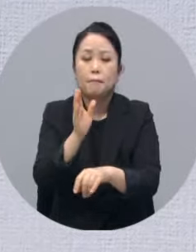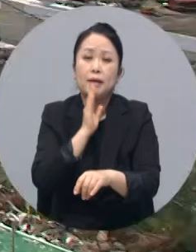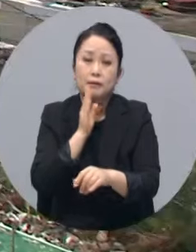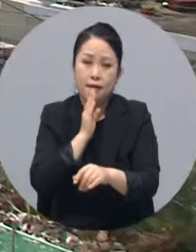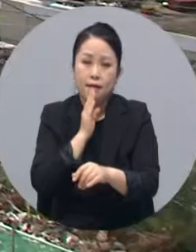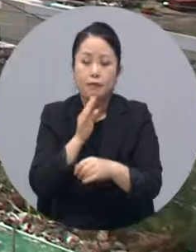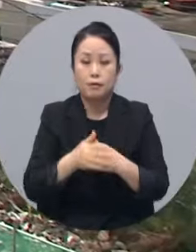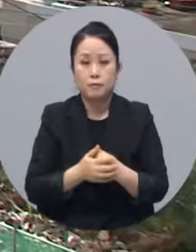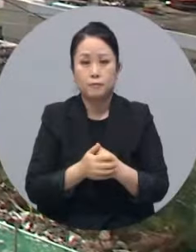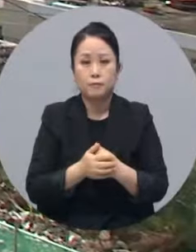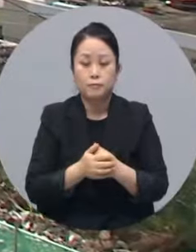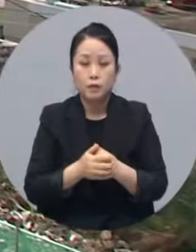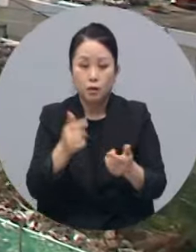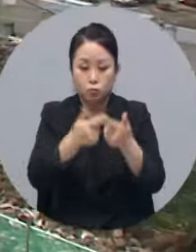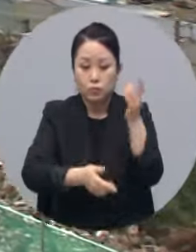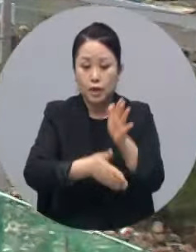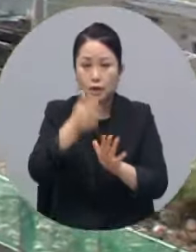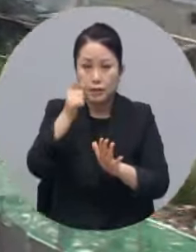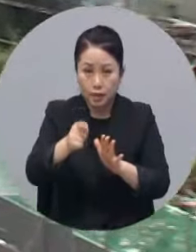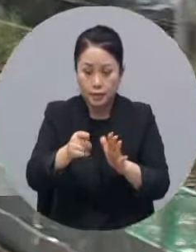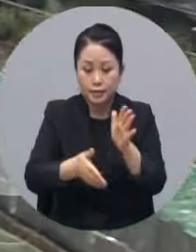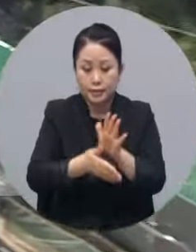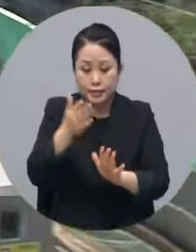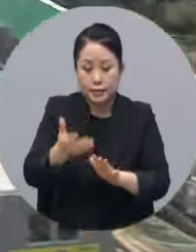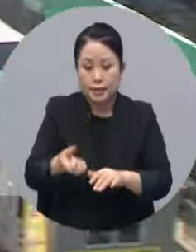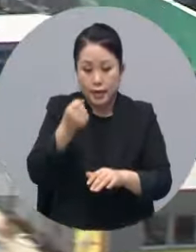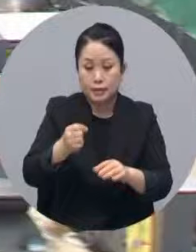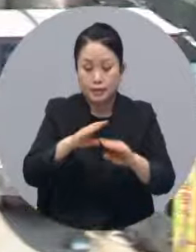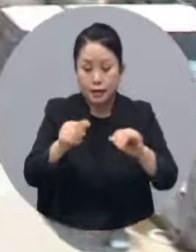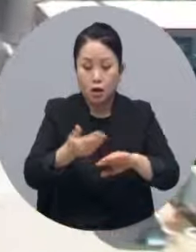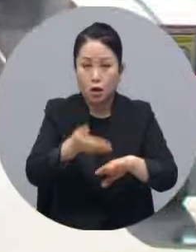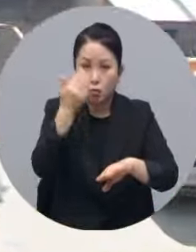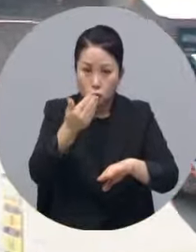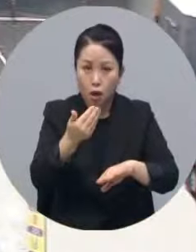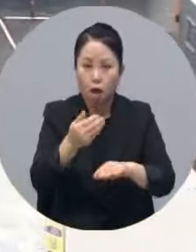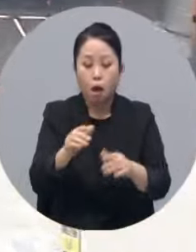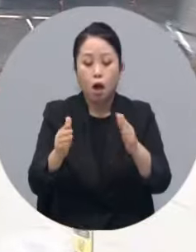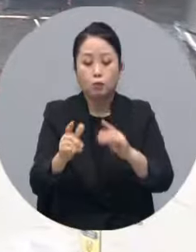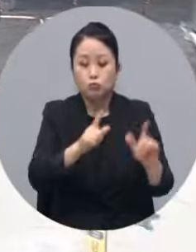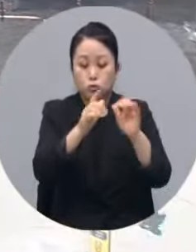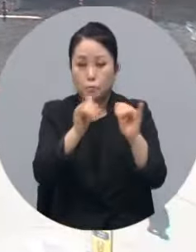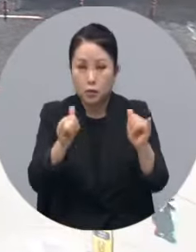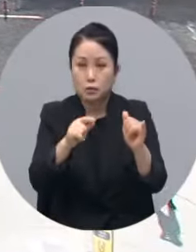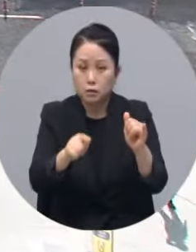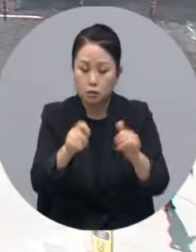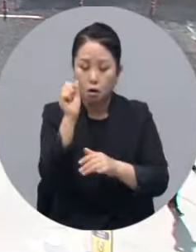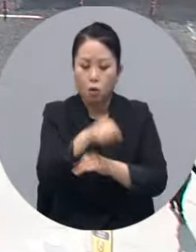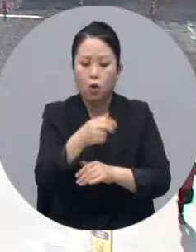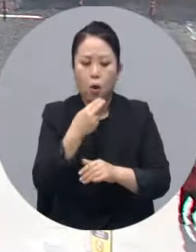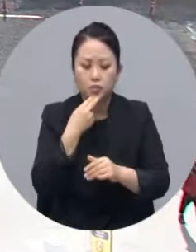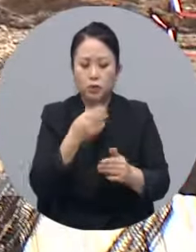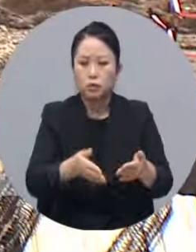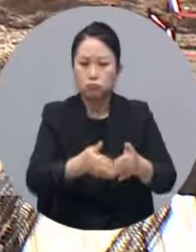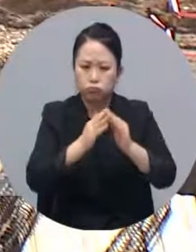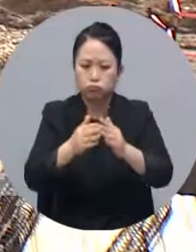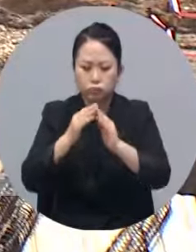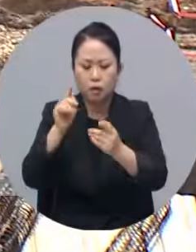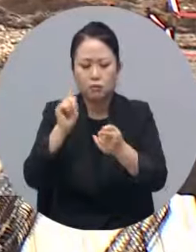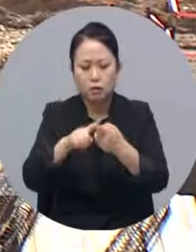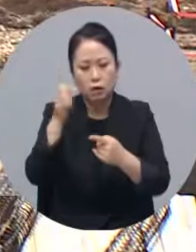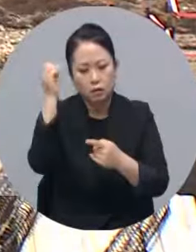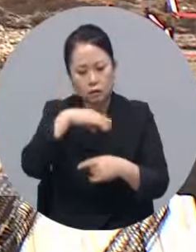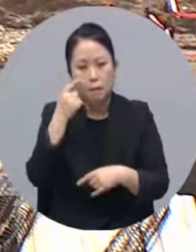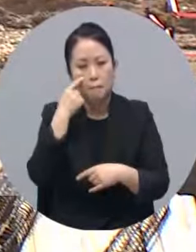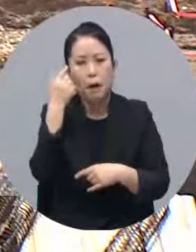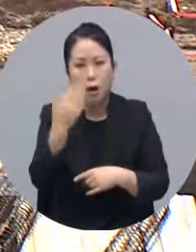입장이고요. 부산시 역시 시소유 땅 위에 주민들이 무허가 건축물을 짓고 살아온 걸 그동안 주거복지 차원에서 암묵적으로